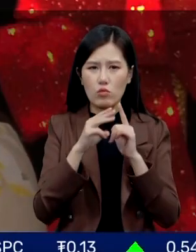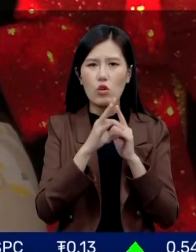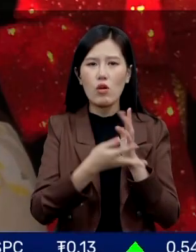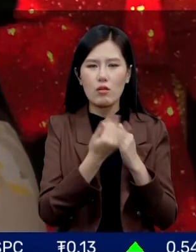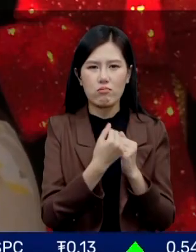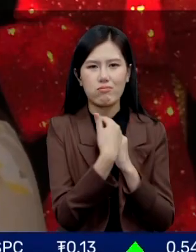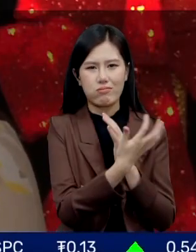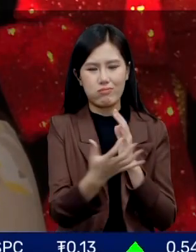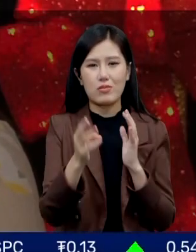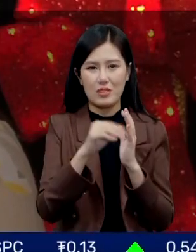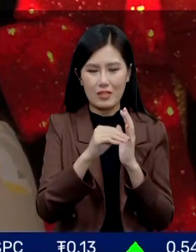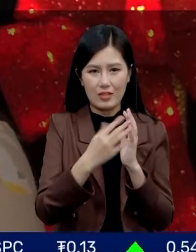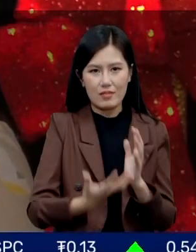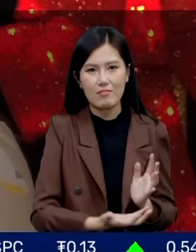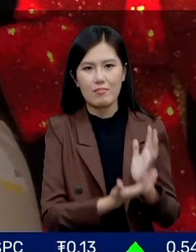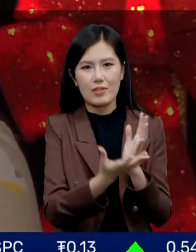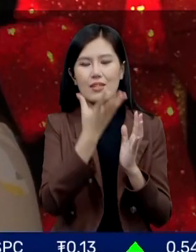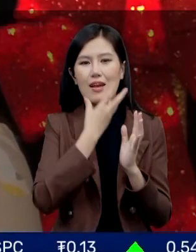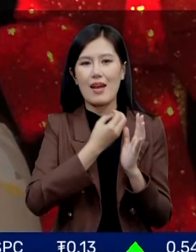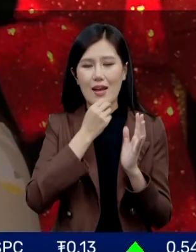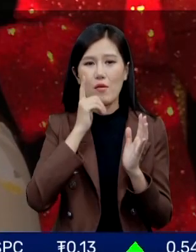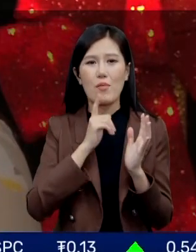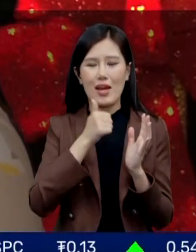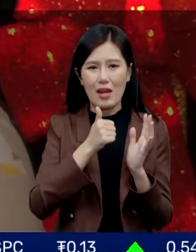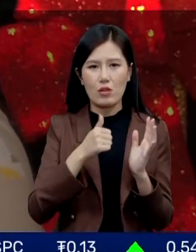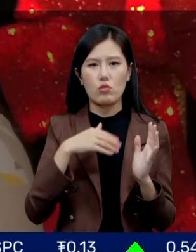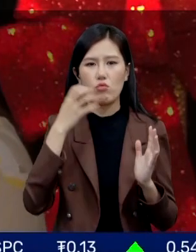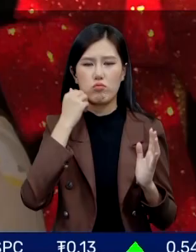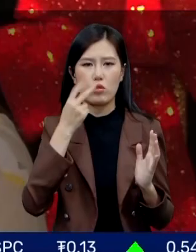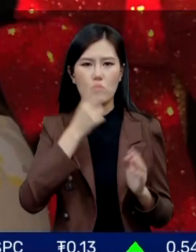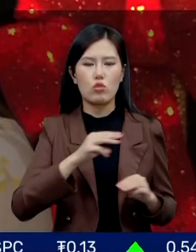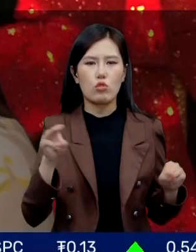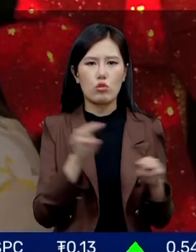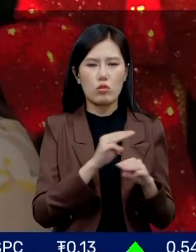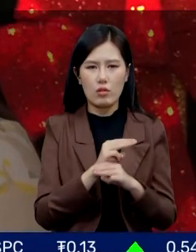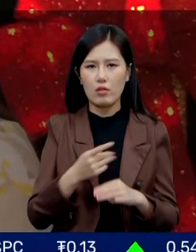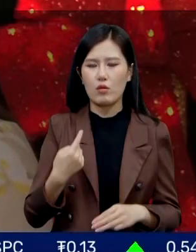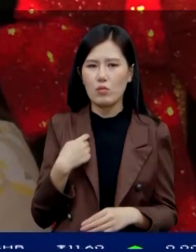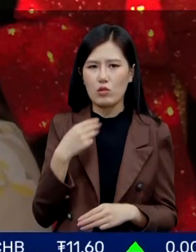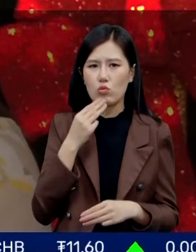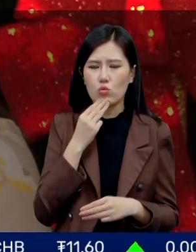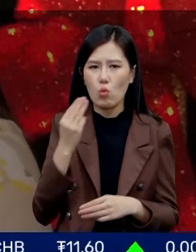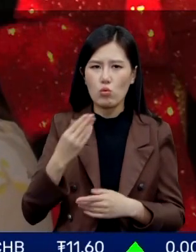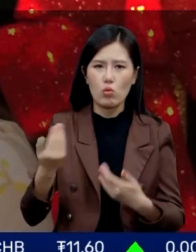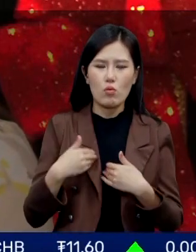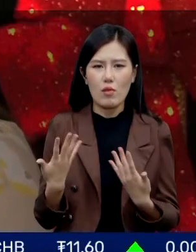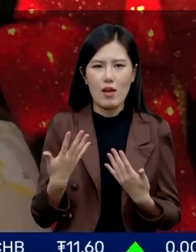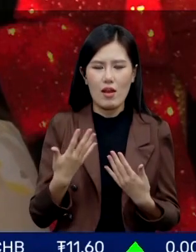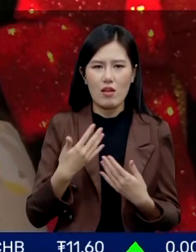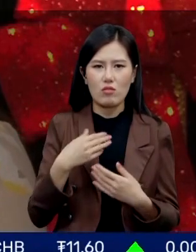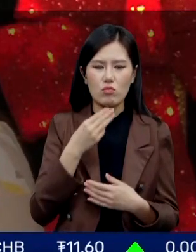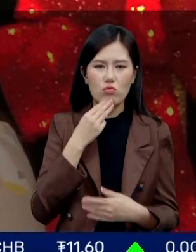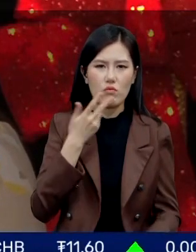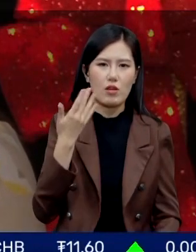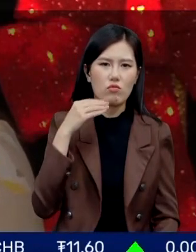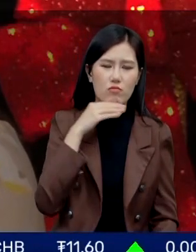гэхдээ залуу хүмүүсийн дуу хоолойг нийгэм хүлээж авахгүй байх. Улмаар залуус нийгэм шударга хүн санагдах үед бишгүй тохиолдож байгаа. За тиймээс тэднийг